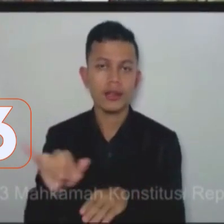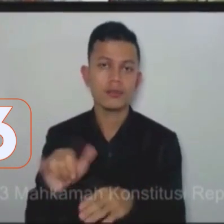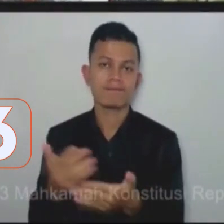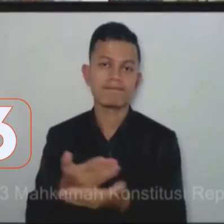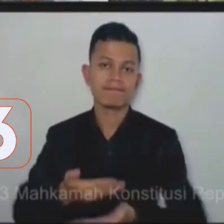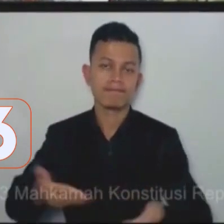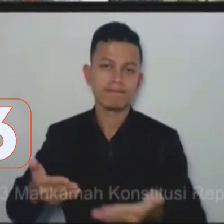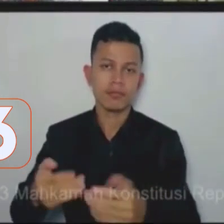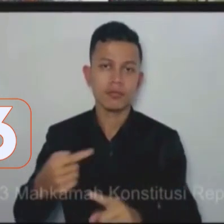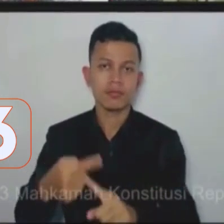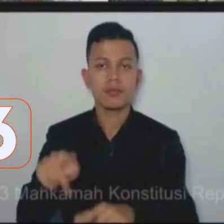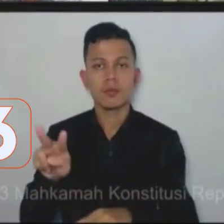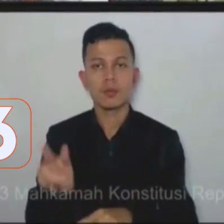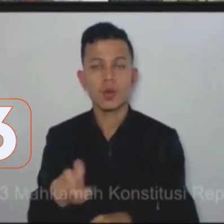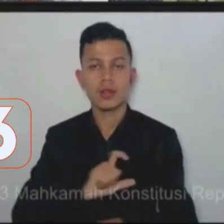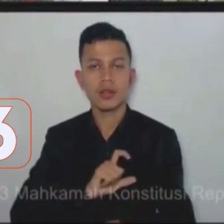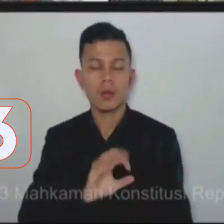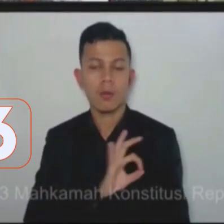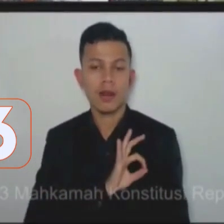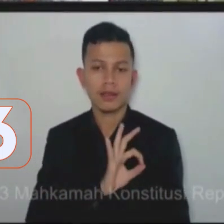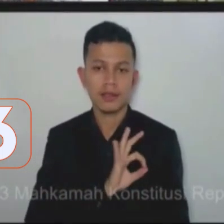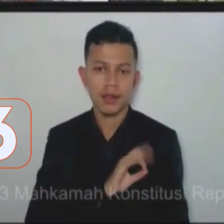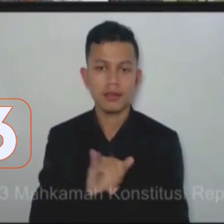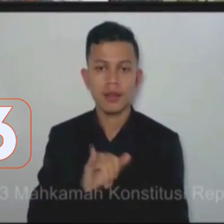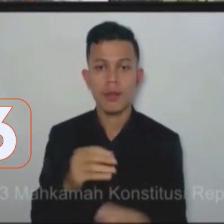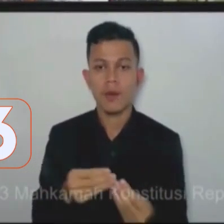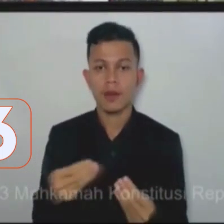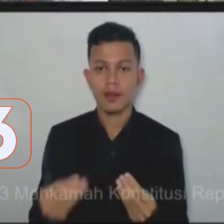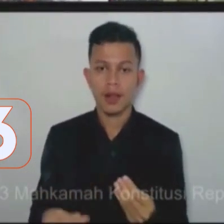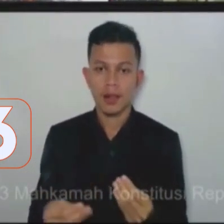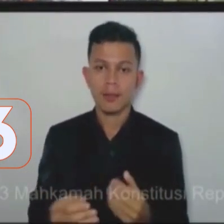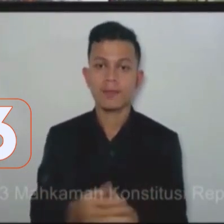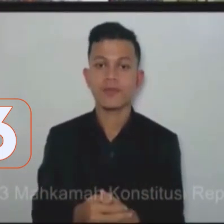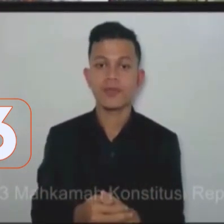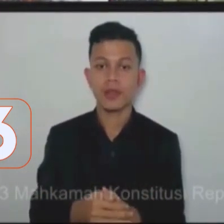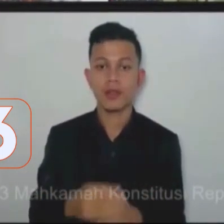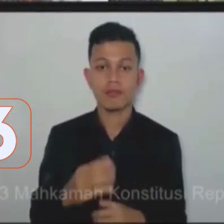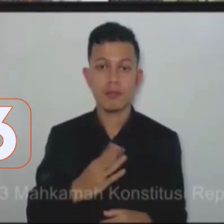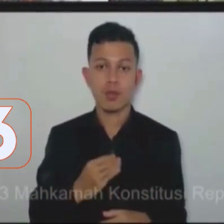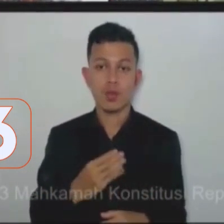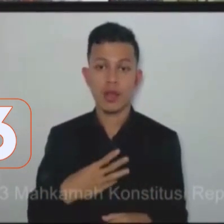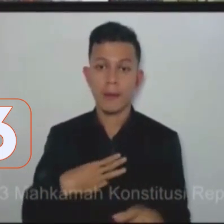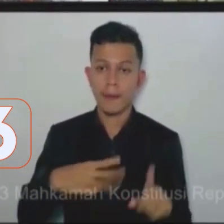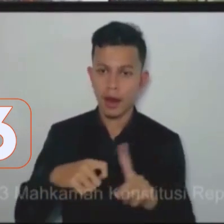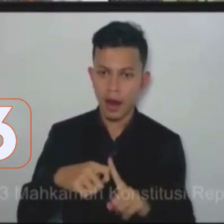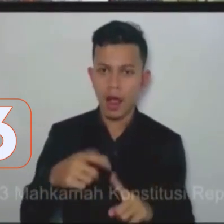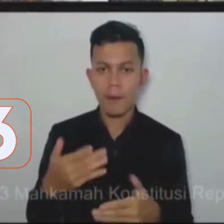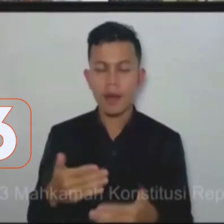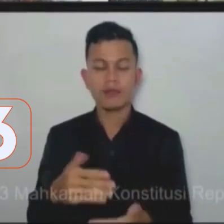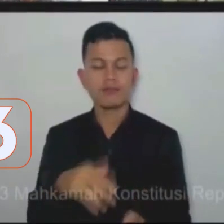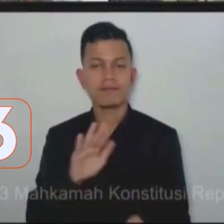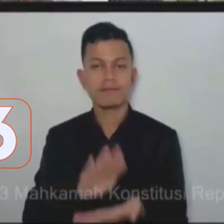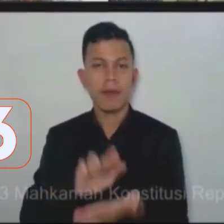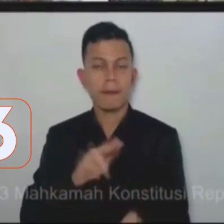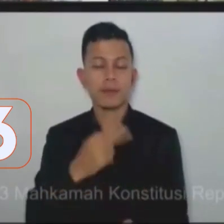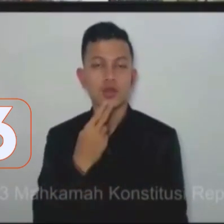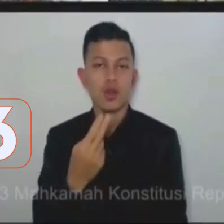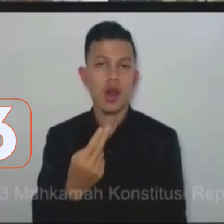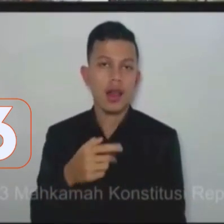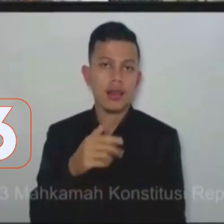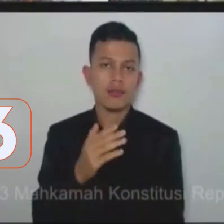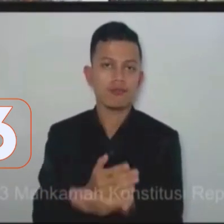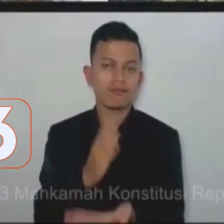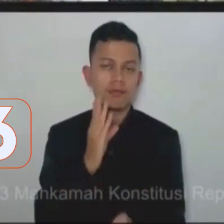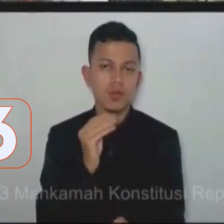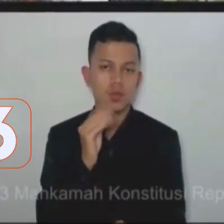dan kebutuhan usia calon presiden dan calon wakil presiden. Bagi mahkamah yang penting, penentuan batas minimal usia calon presiden dan calon